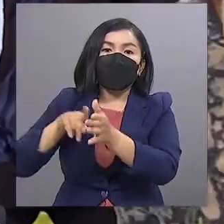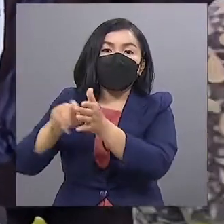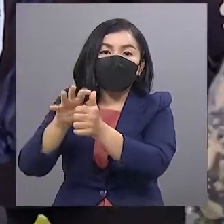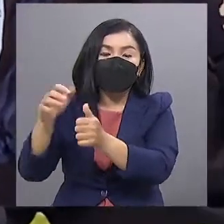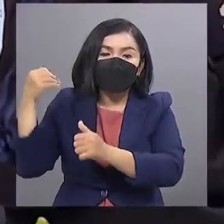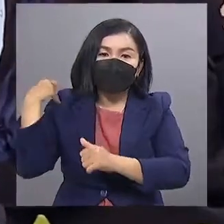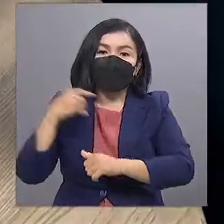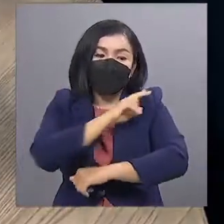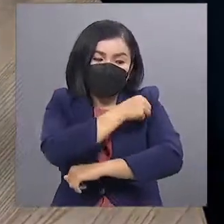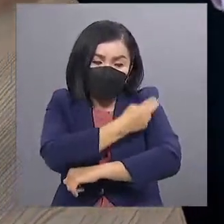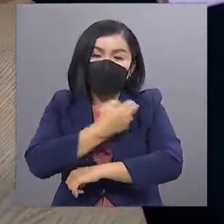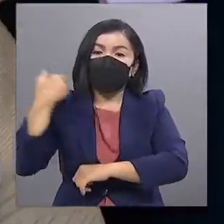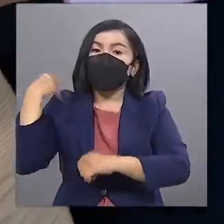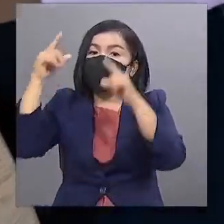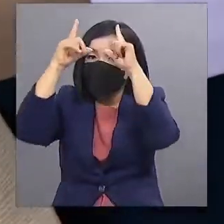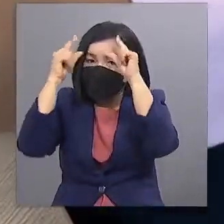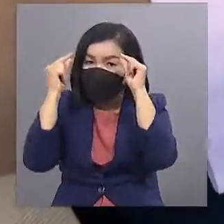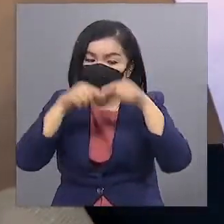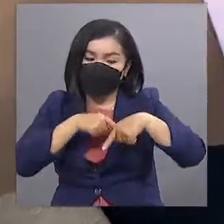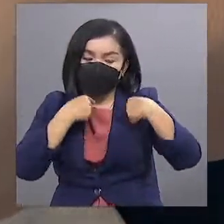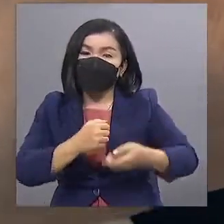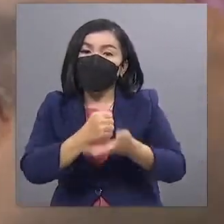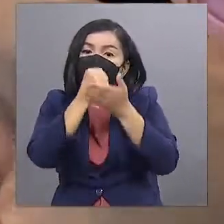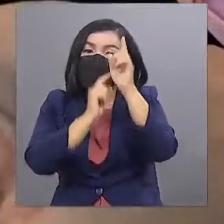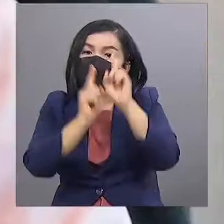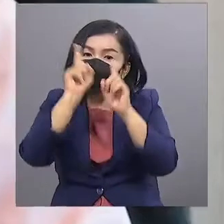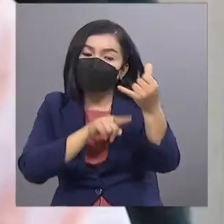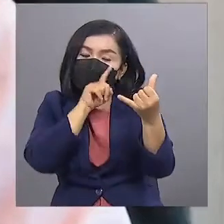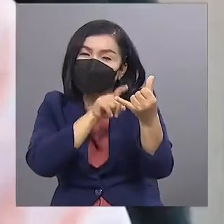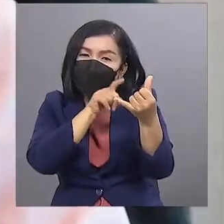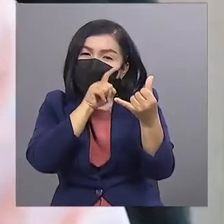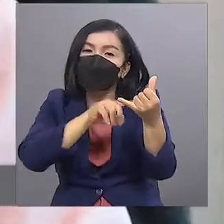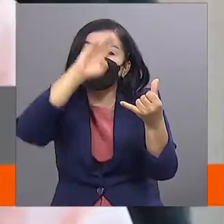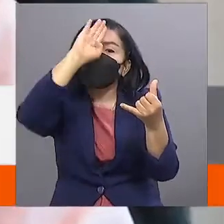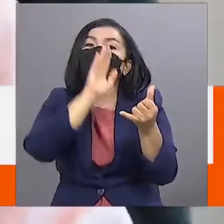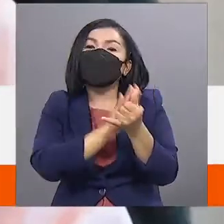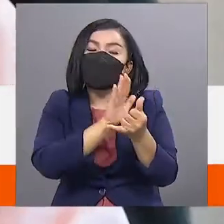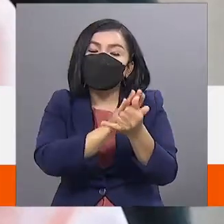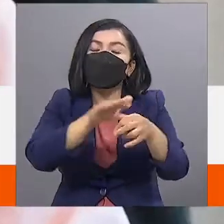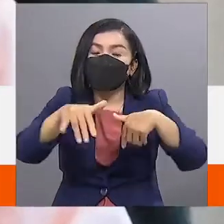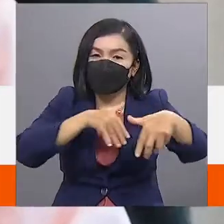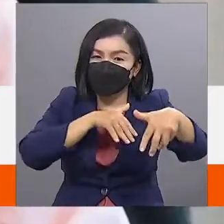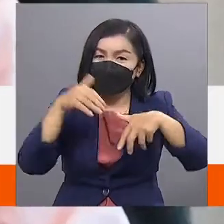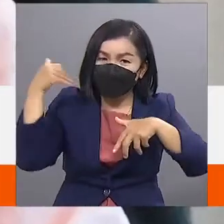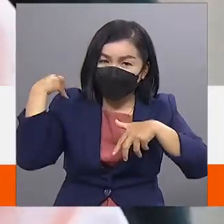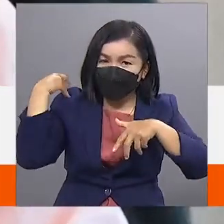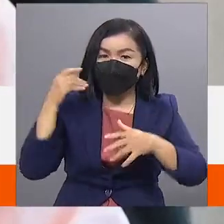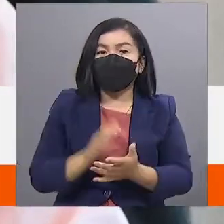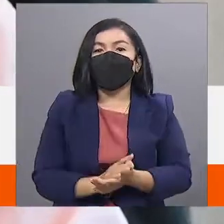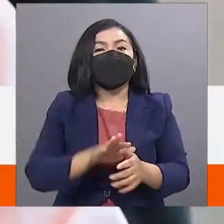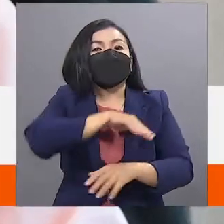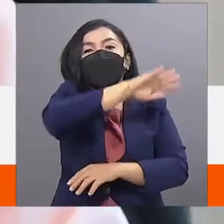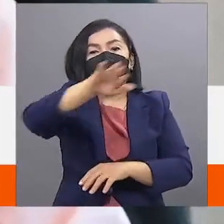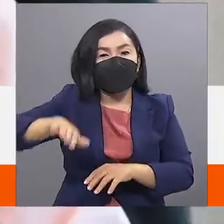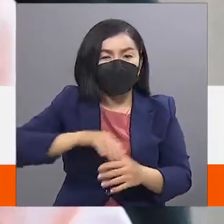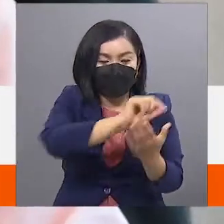าบาลอาศากันเข้มาช่วยประเมือนอาการและพร้อมดูแลข้มูลนี้นะคะ ก็จะถกพวกเรานำเข้าระ